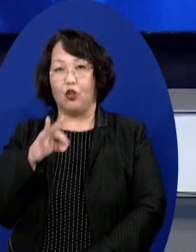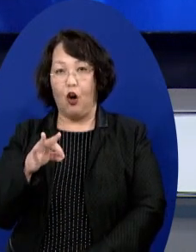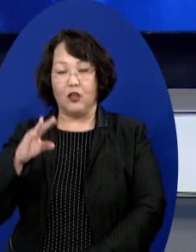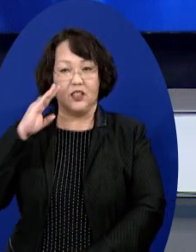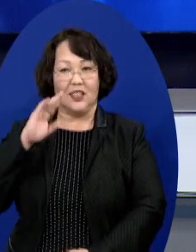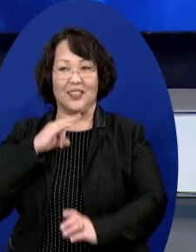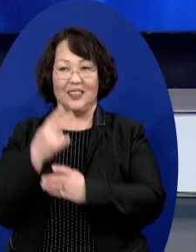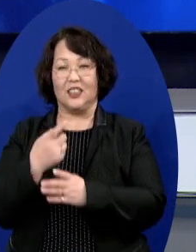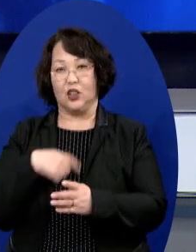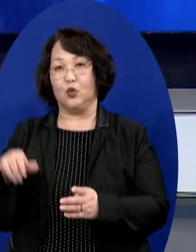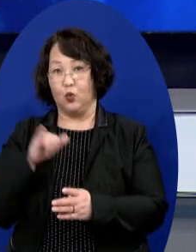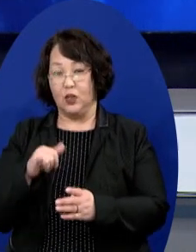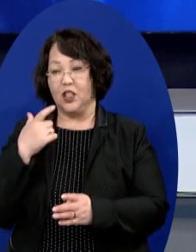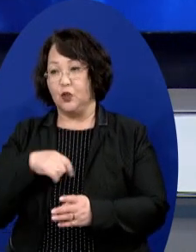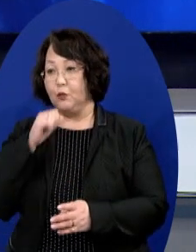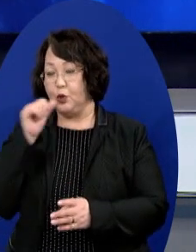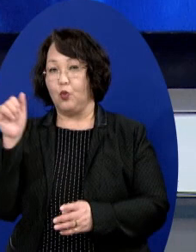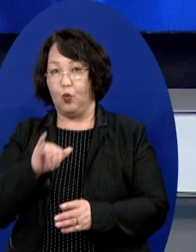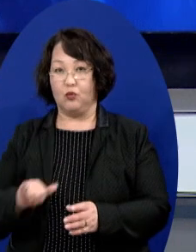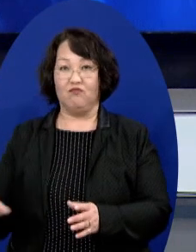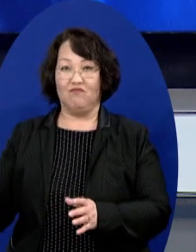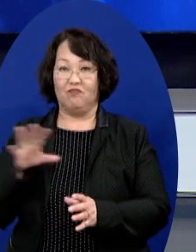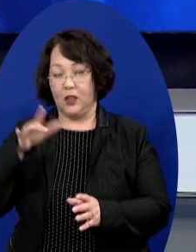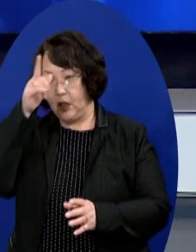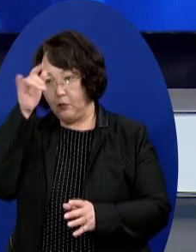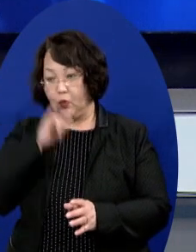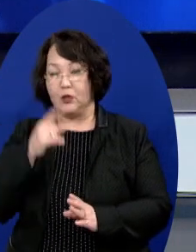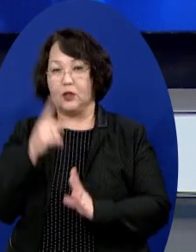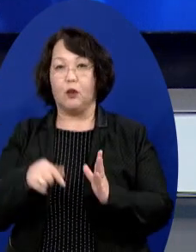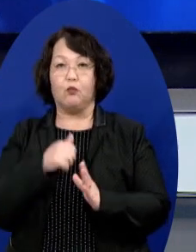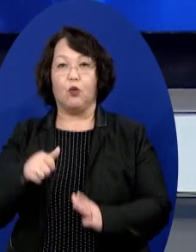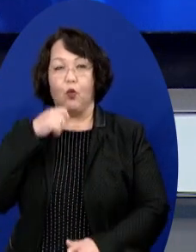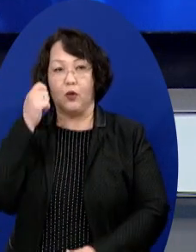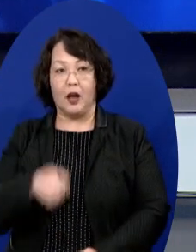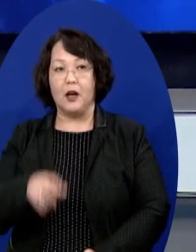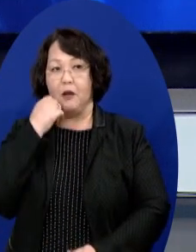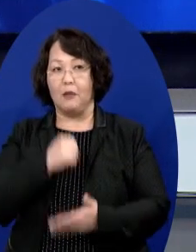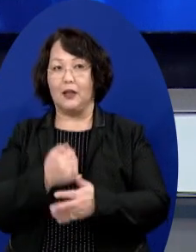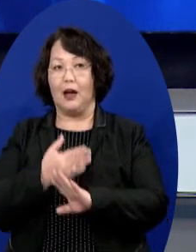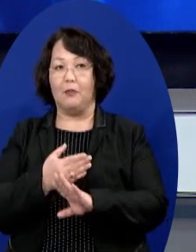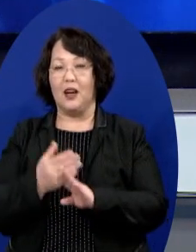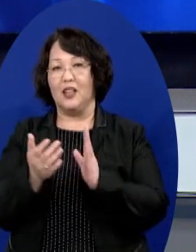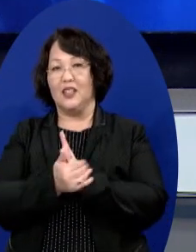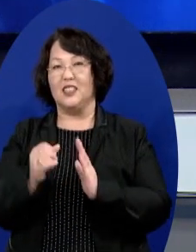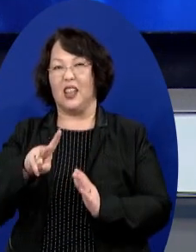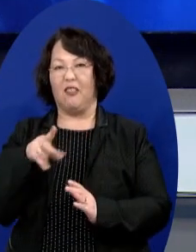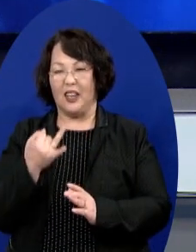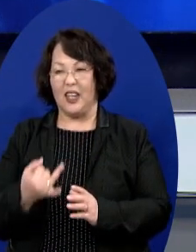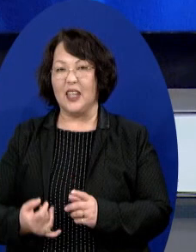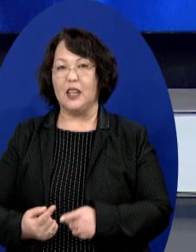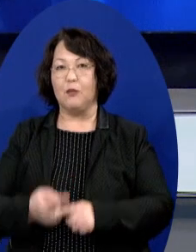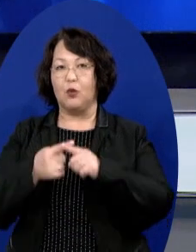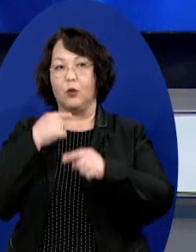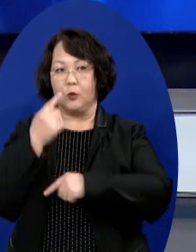бус одоо улс орнууд түншүүдийнхээ хүрээнд Германд сар бүр Украины батлан хамгаалах чадвархийг нэмэгдүүлэх асуудлаар хилэлцдэг болох